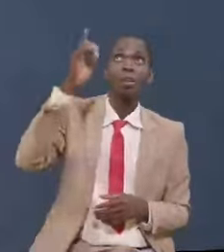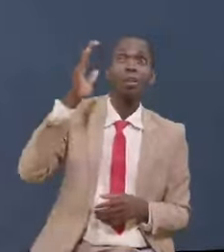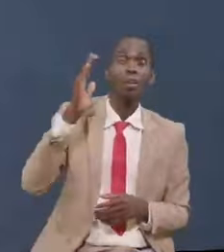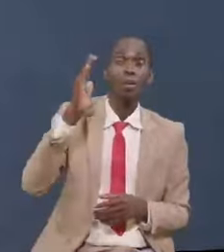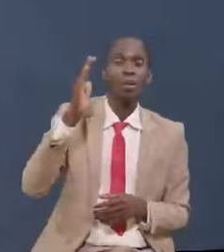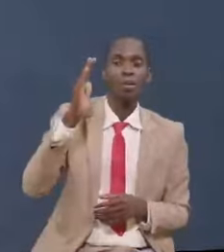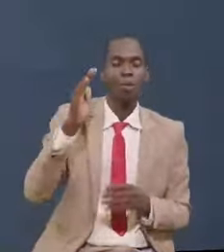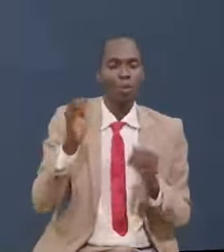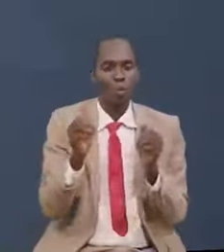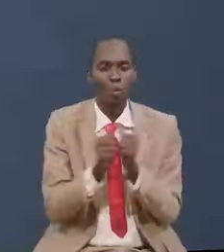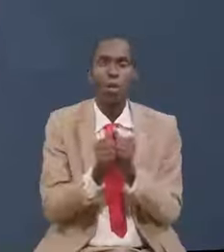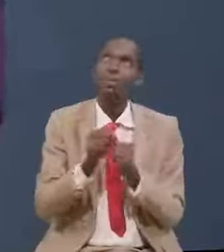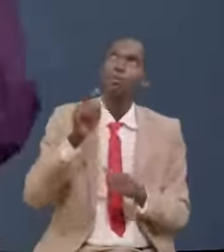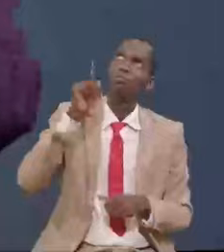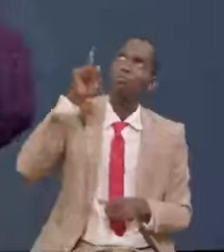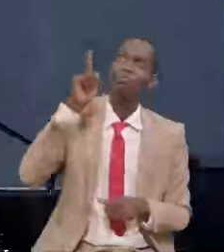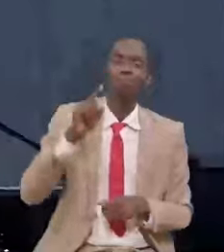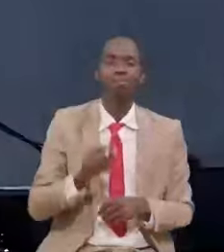Dieu avec lui.